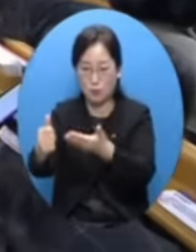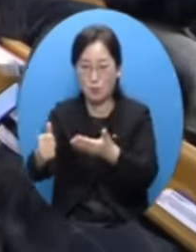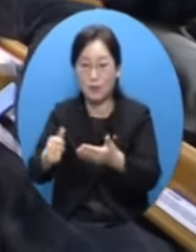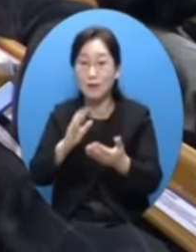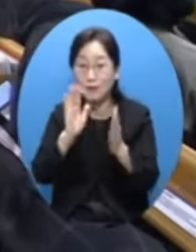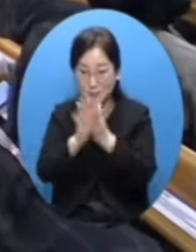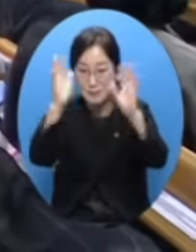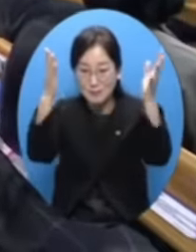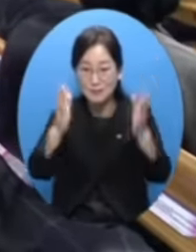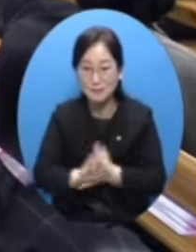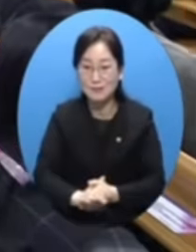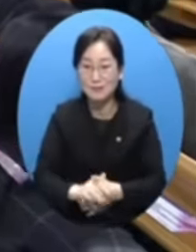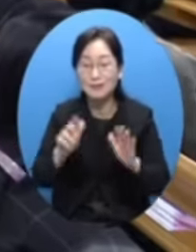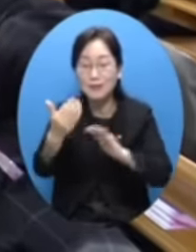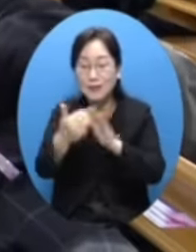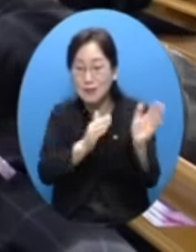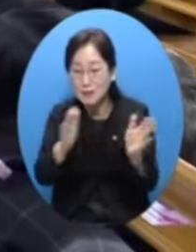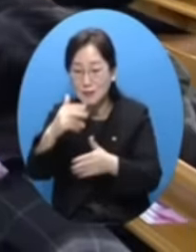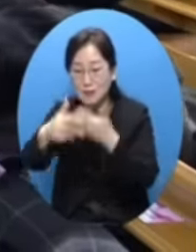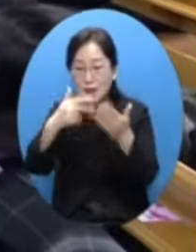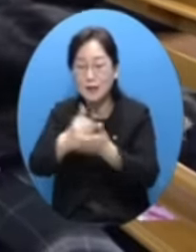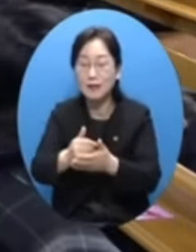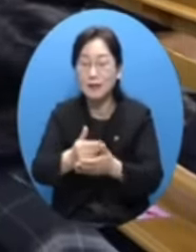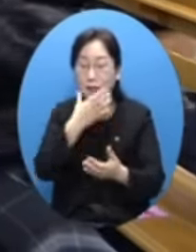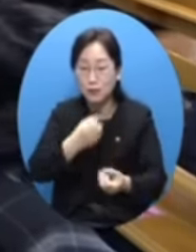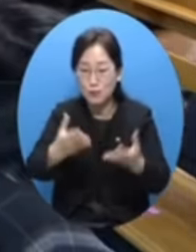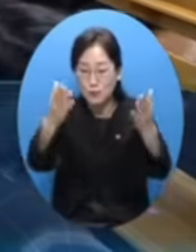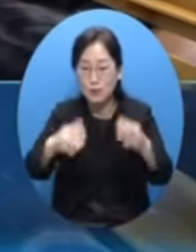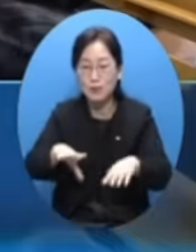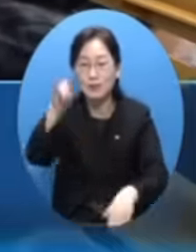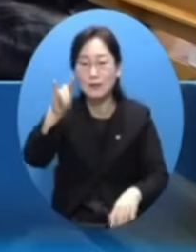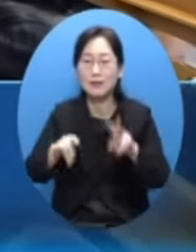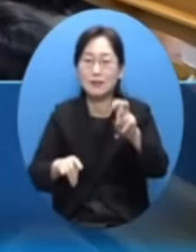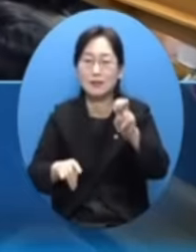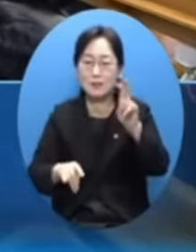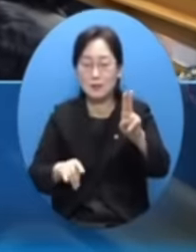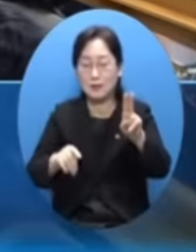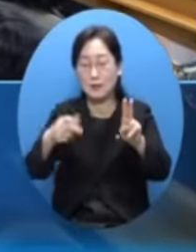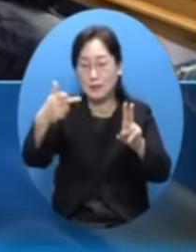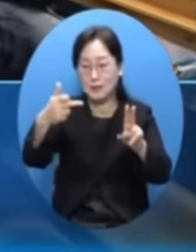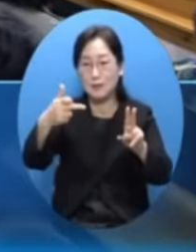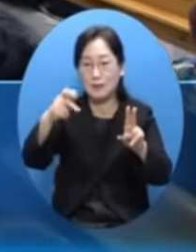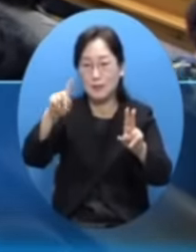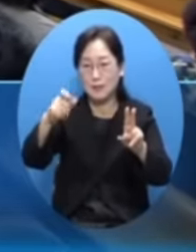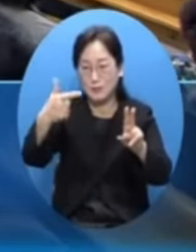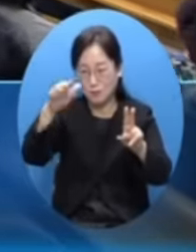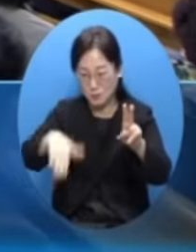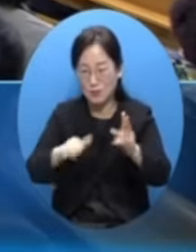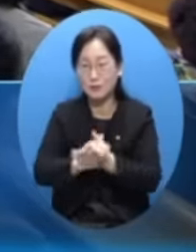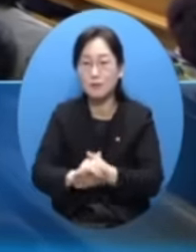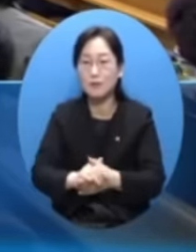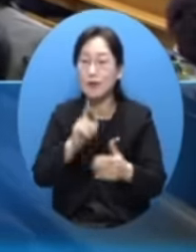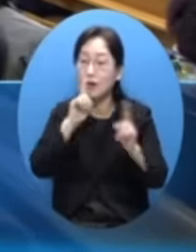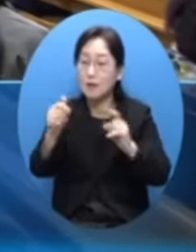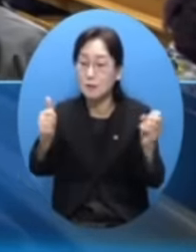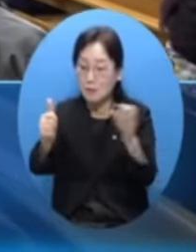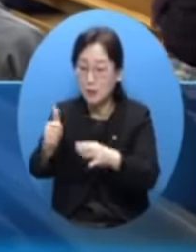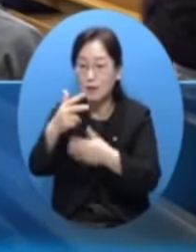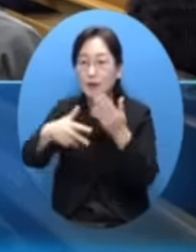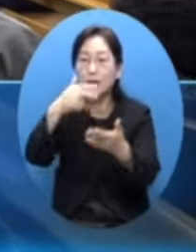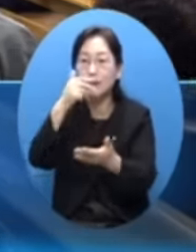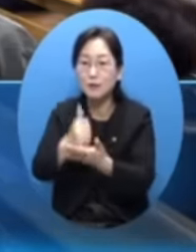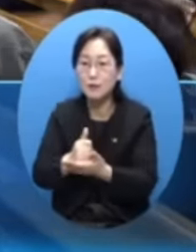할렐루야. 여기 예비하신 야훼 이레의 축복을 창세기 21장 10절로 18절에서 우리가 발견할 수가 있습니다. 이르시되